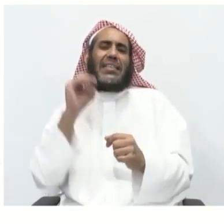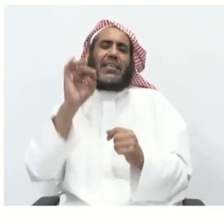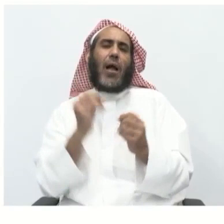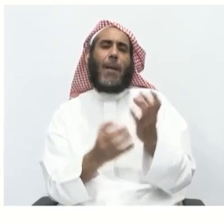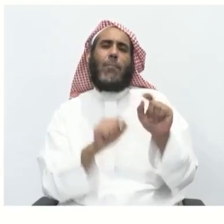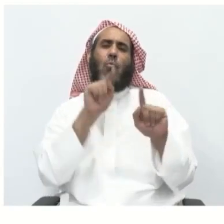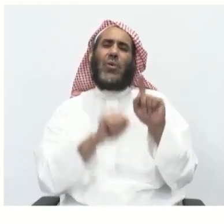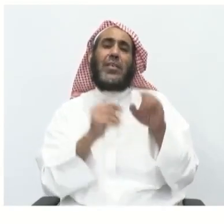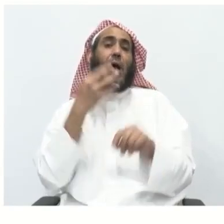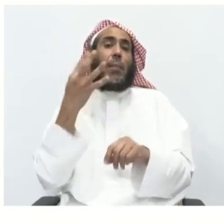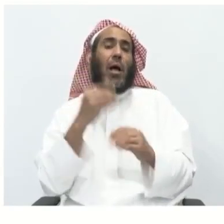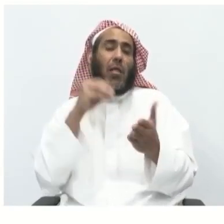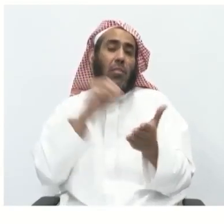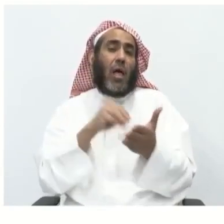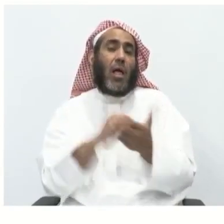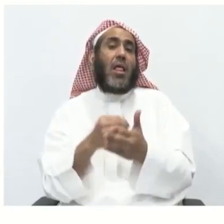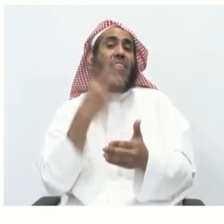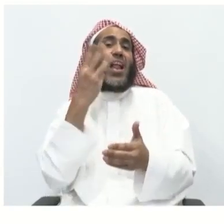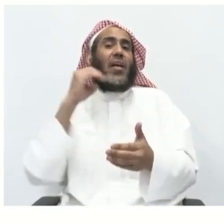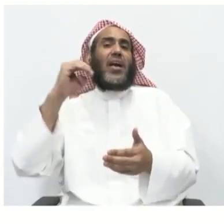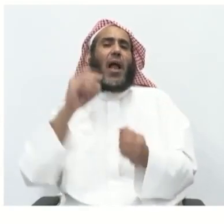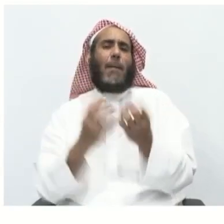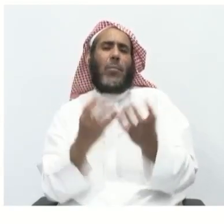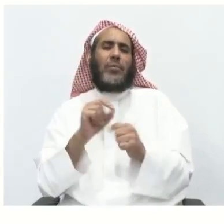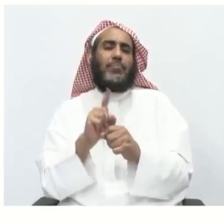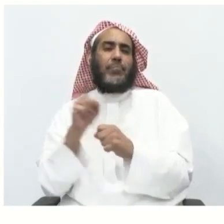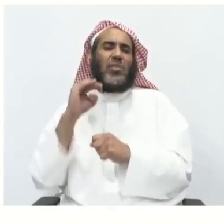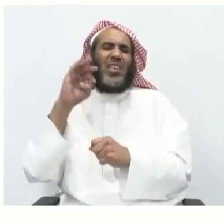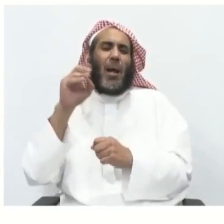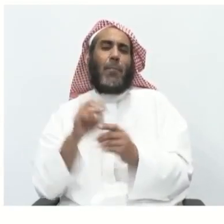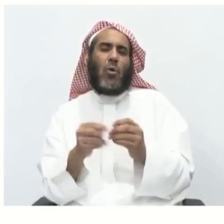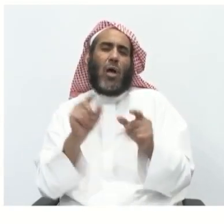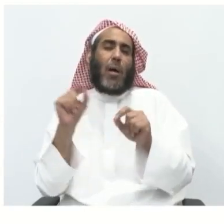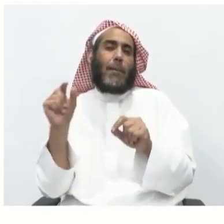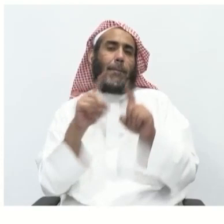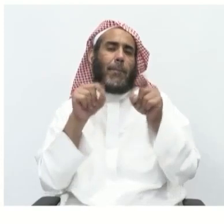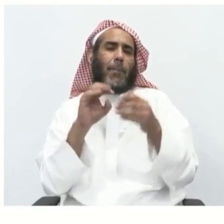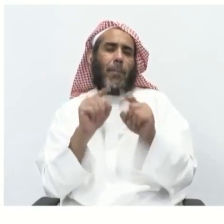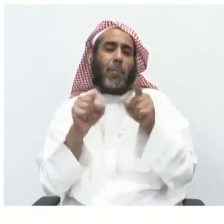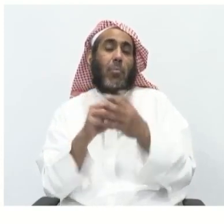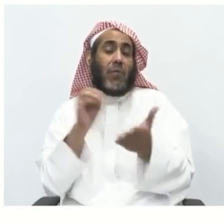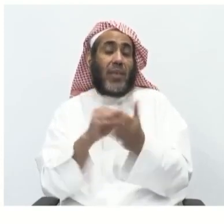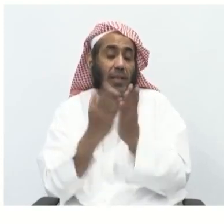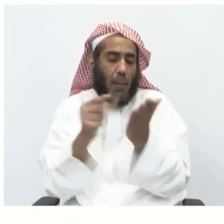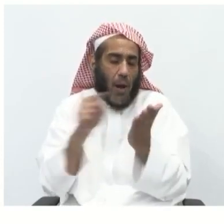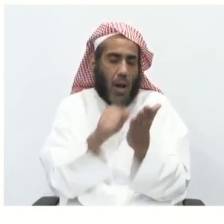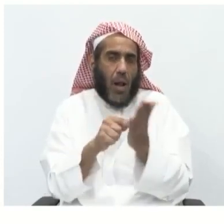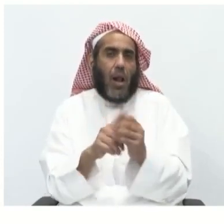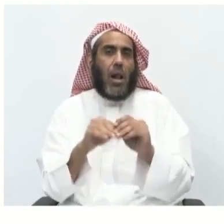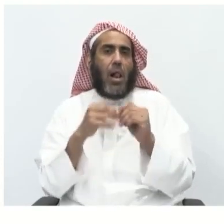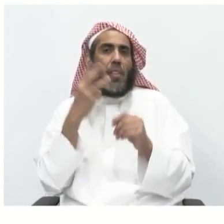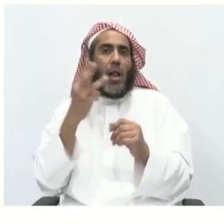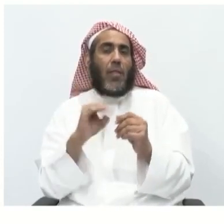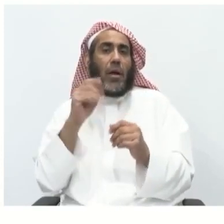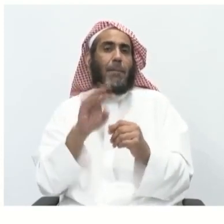اربعه ضع ثلاثه غرام وهنا ستضع ماء على هذا الرقم في كتابك المدرسه ضع ثلاثه